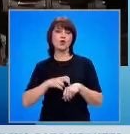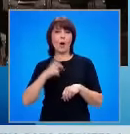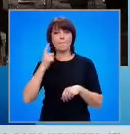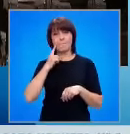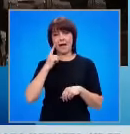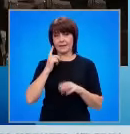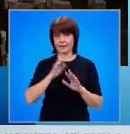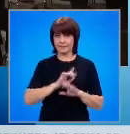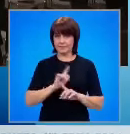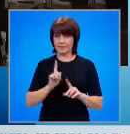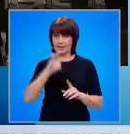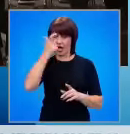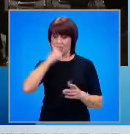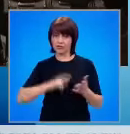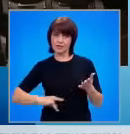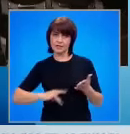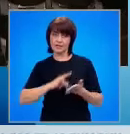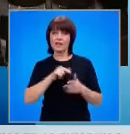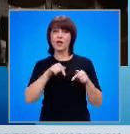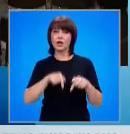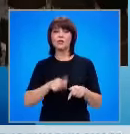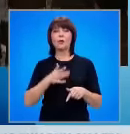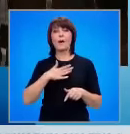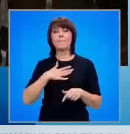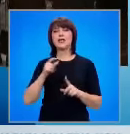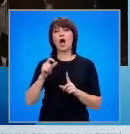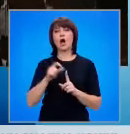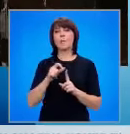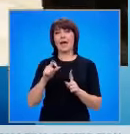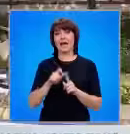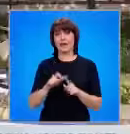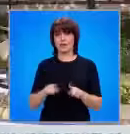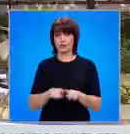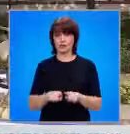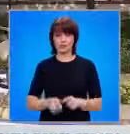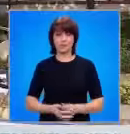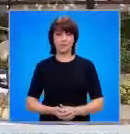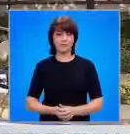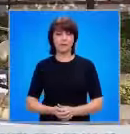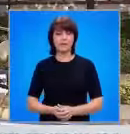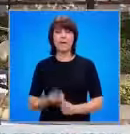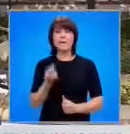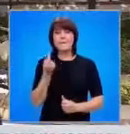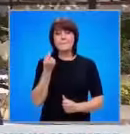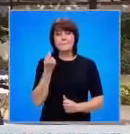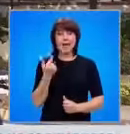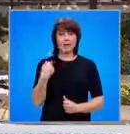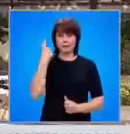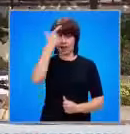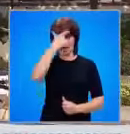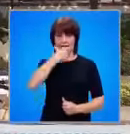и българският президент Румен Радев. Вижте какво каза той пред нашата камера. Малко са личностите, като